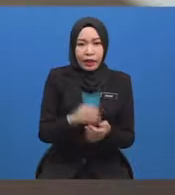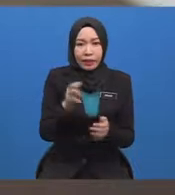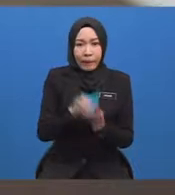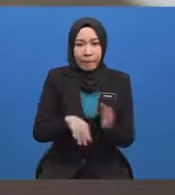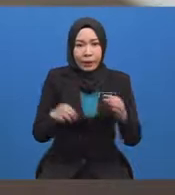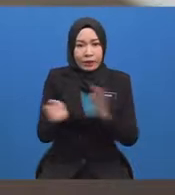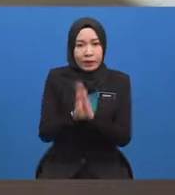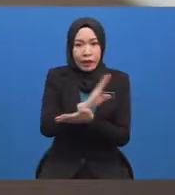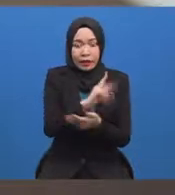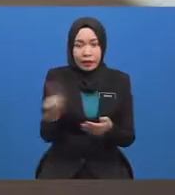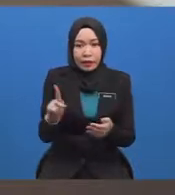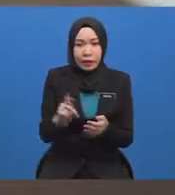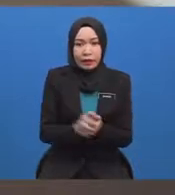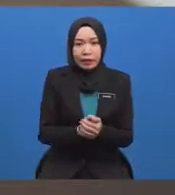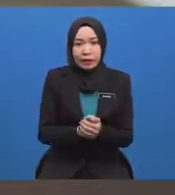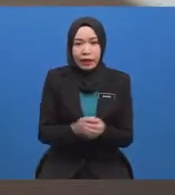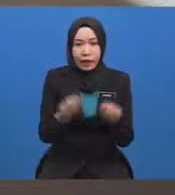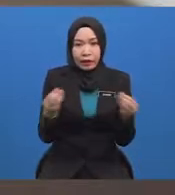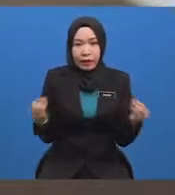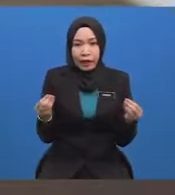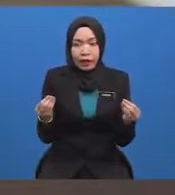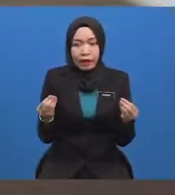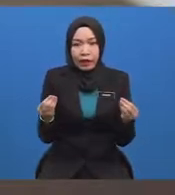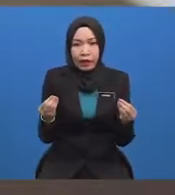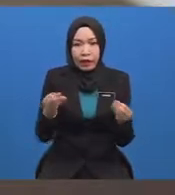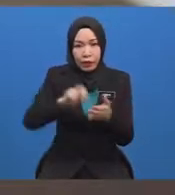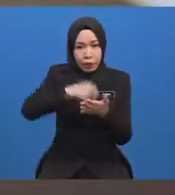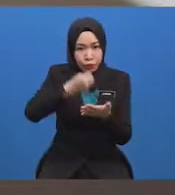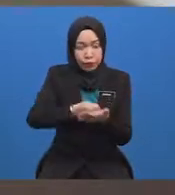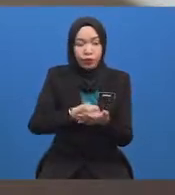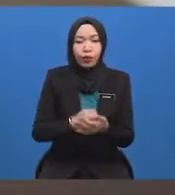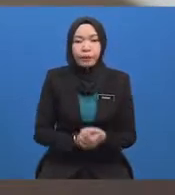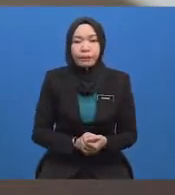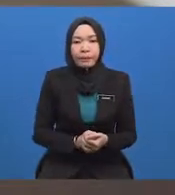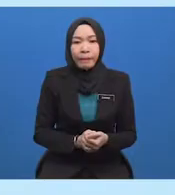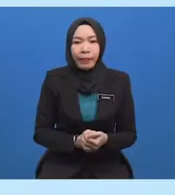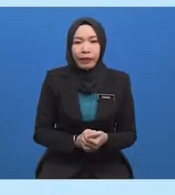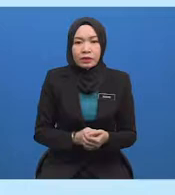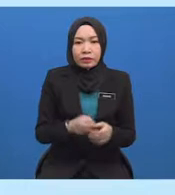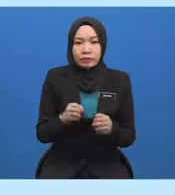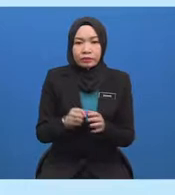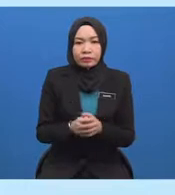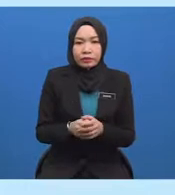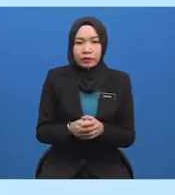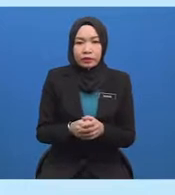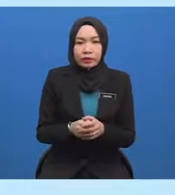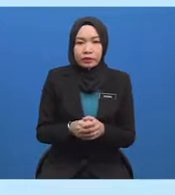tanah runtuh serta aliran lumpur seperti yang murid-murid lihat tadi di memang